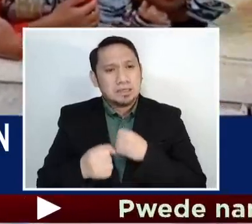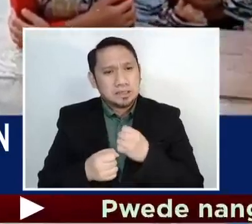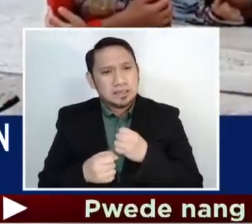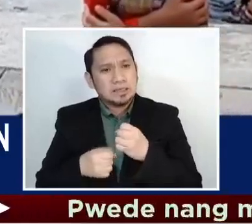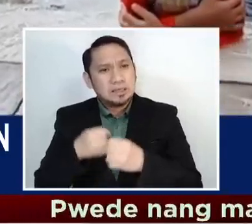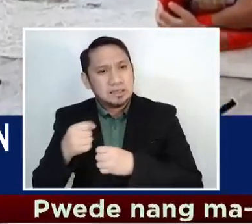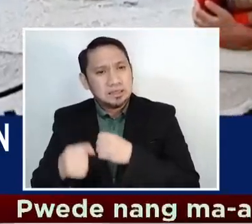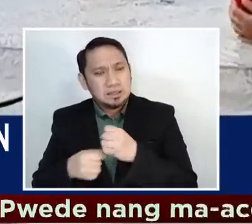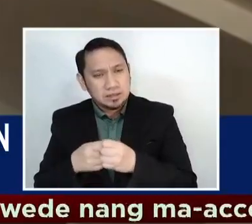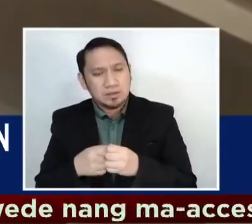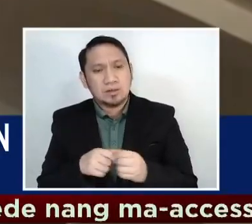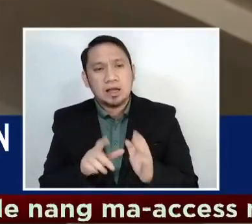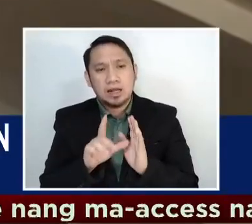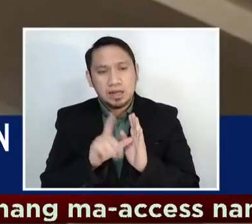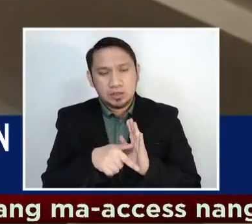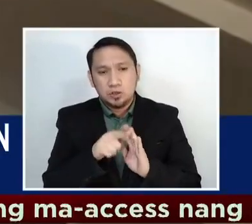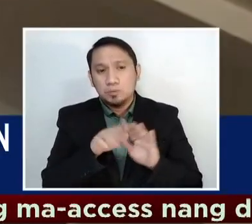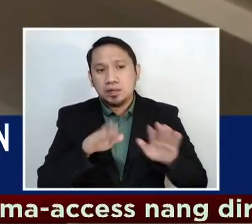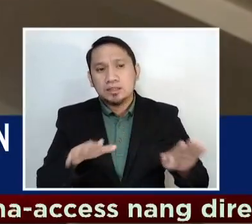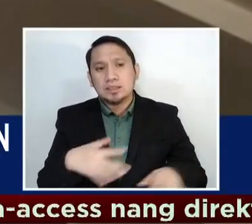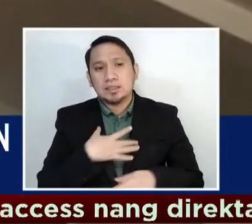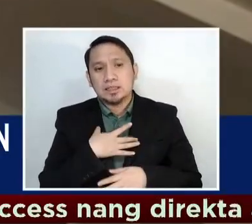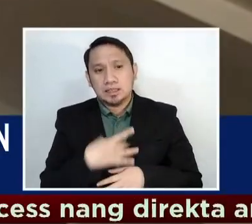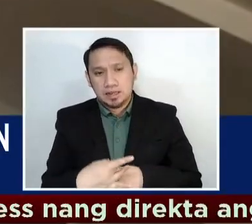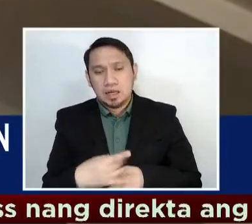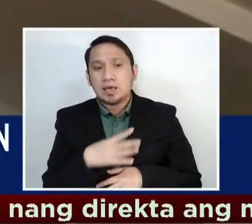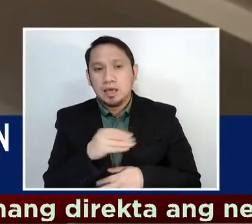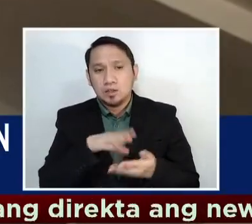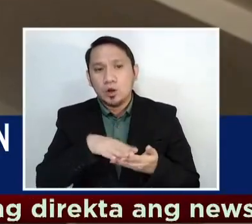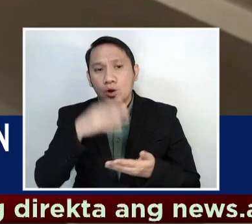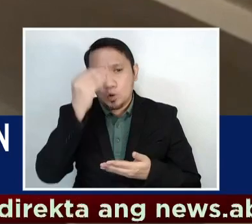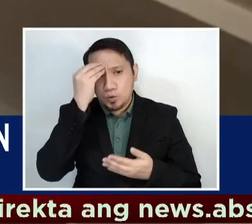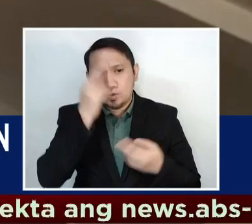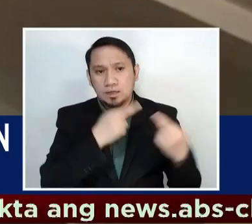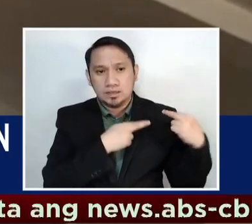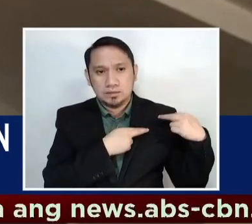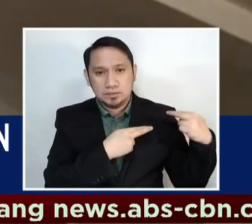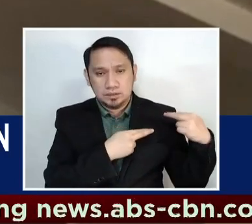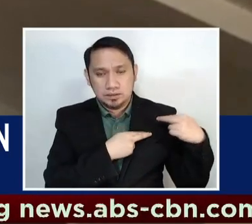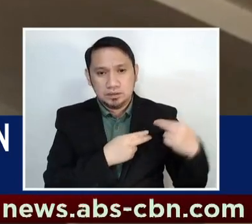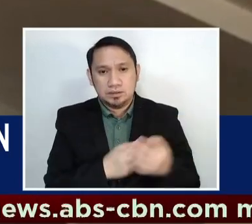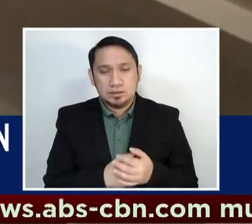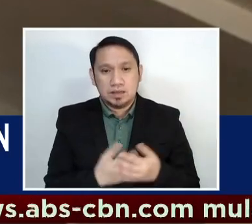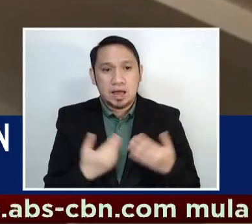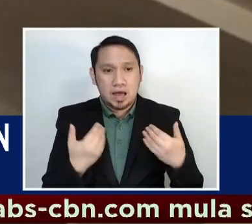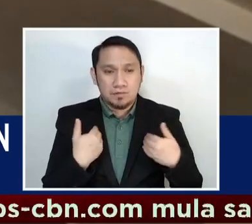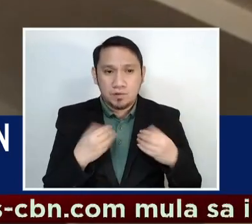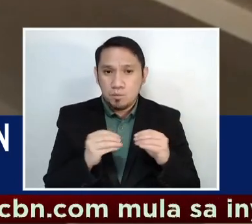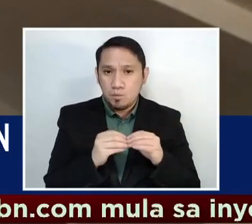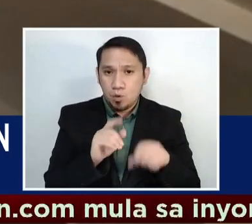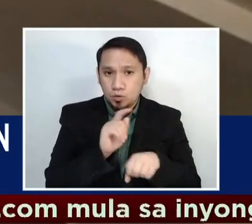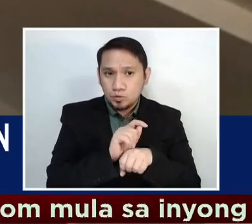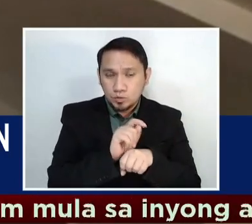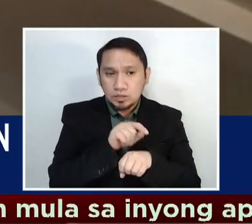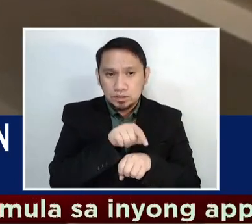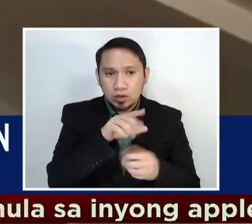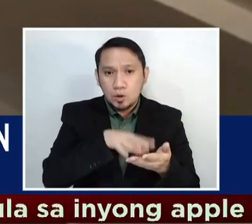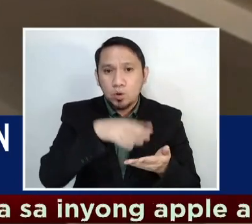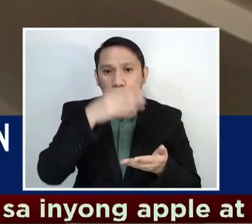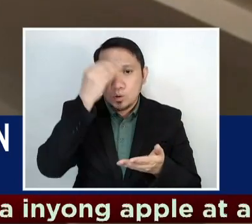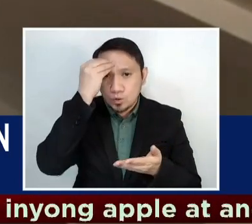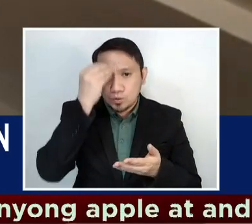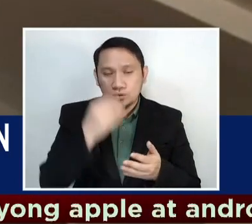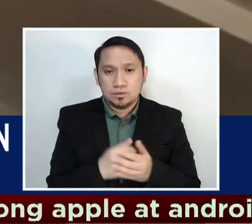interest nila with that. So, nagiging more responsible sila because the small tasks, natututo silang